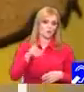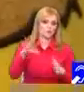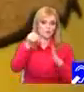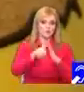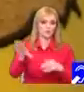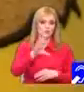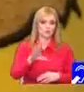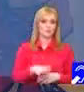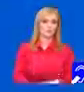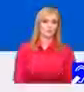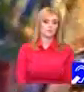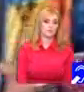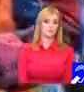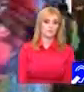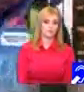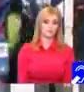de socializare.